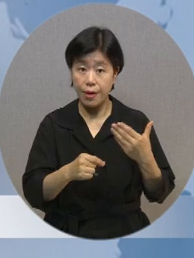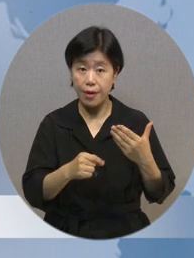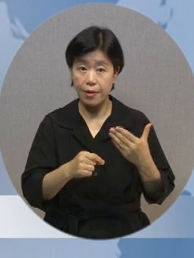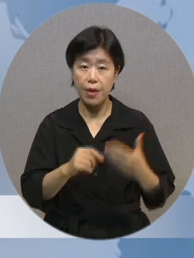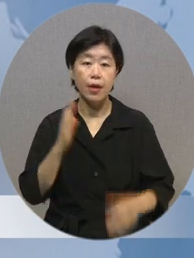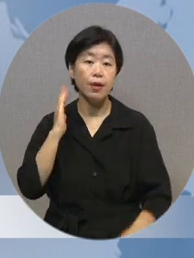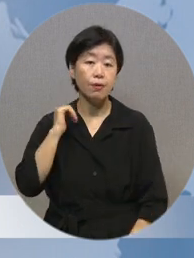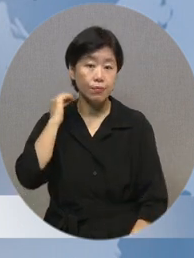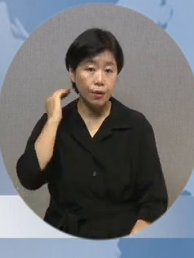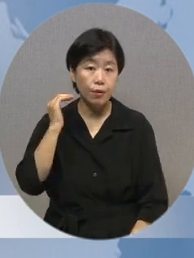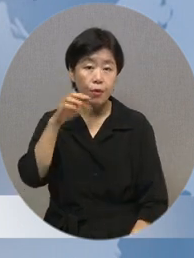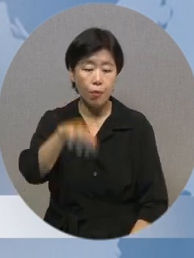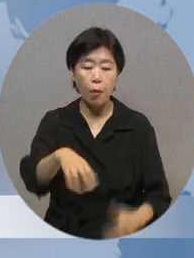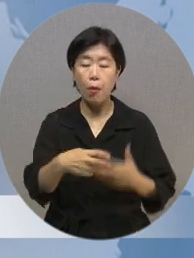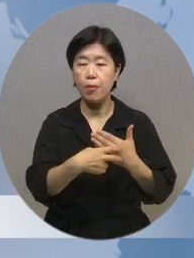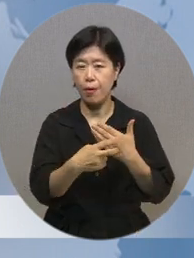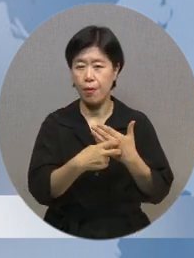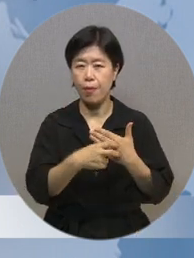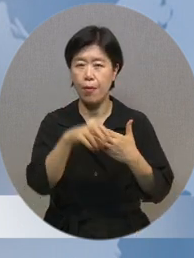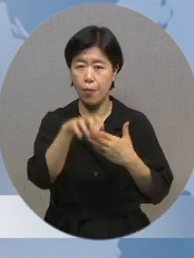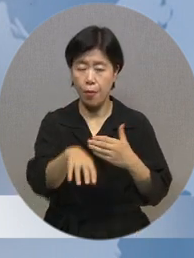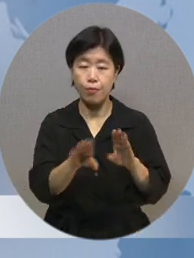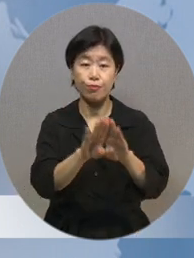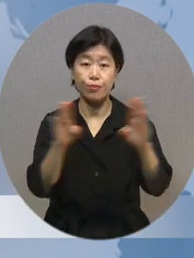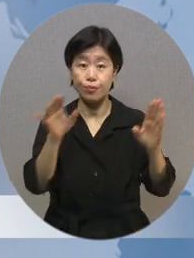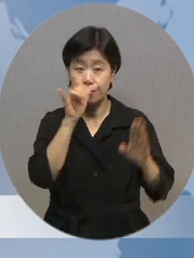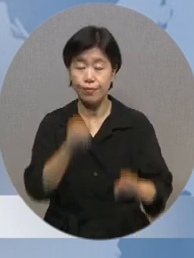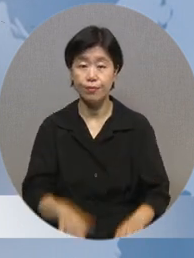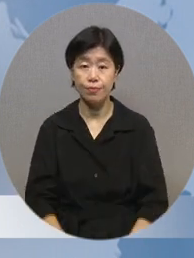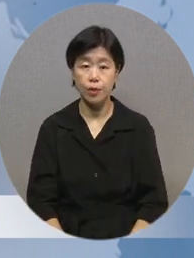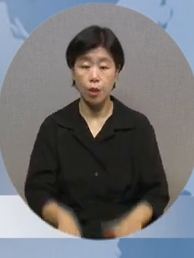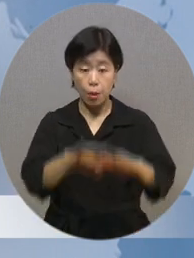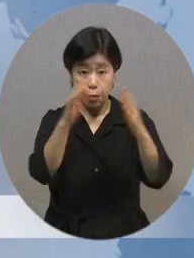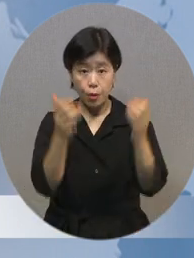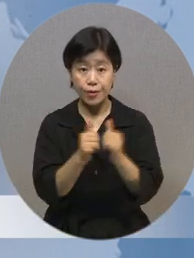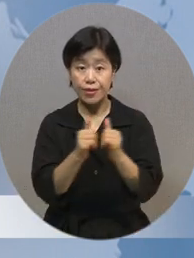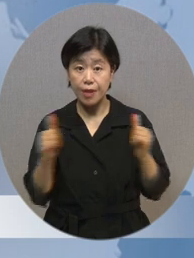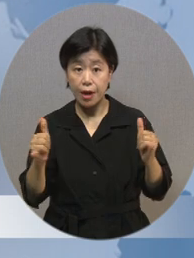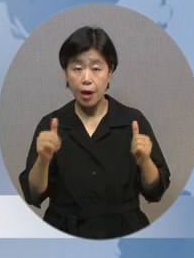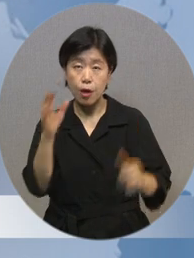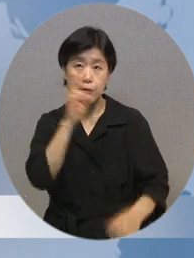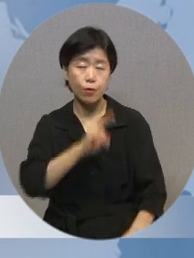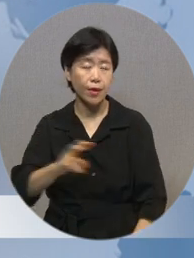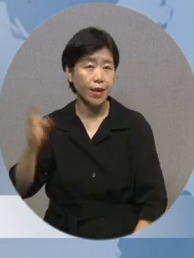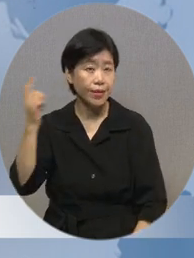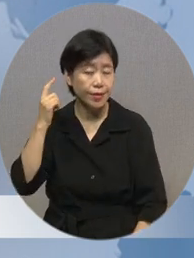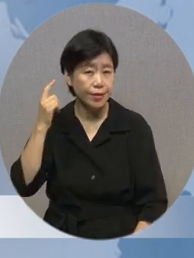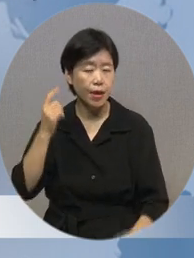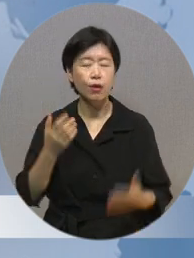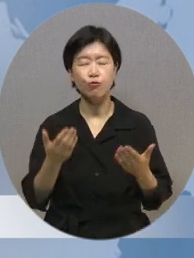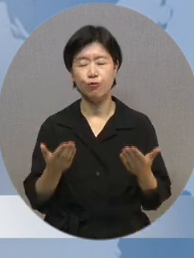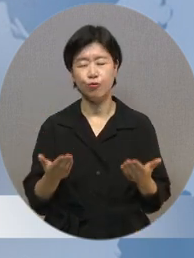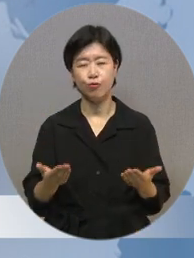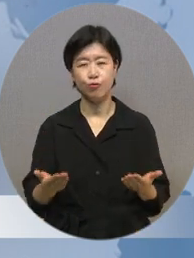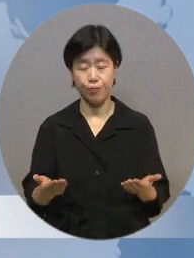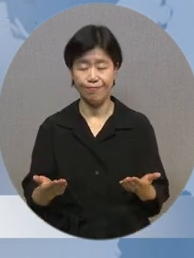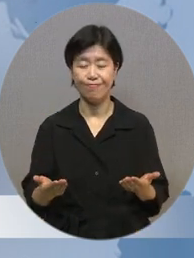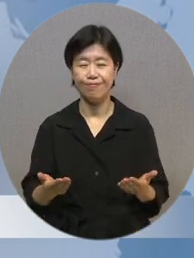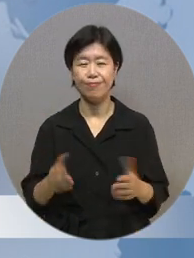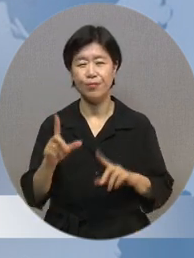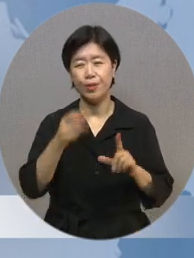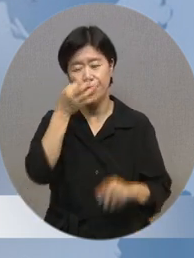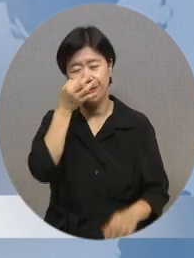찾아왔습니다. 환자도 보호자도 그리고 병원 직원들도 선율에 몸을 맡기고 쉬어가는 시간, 정운선